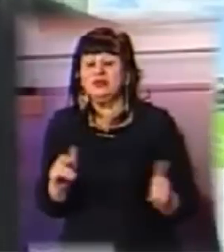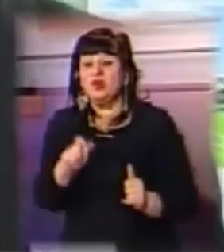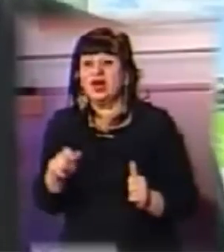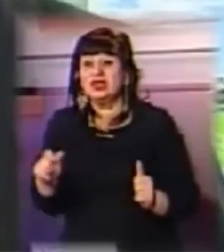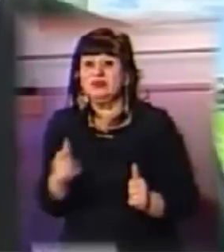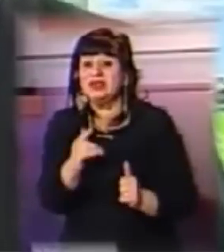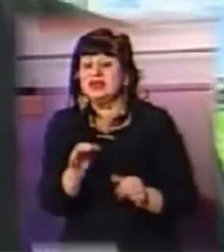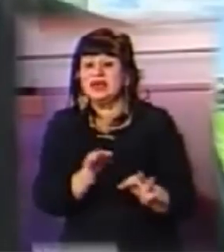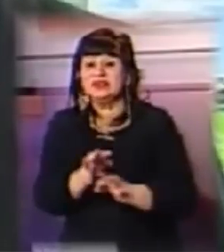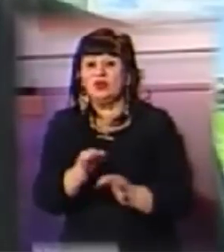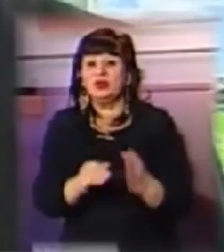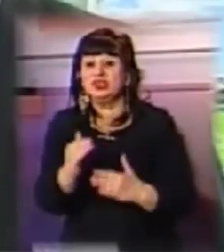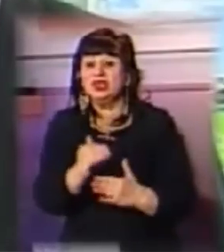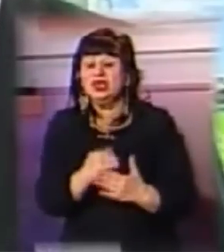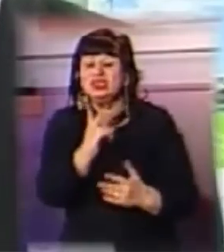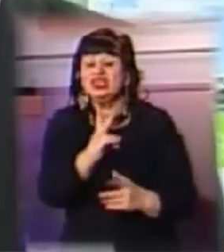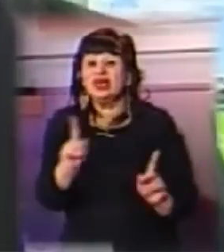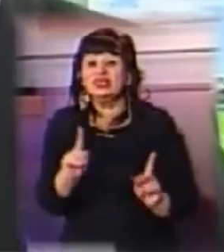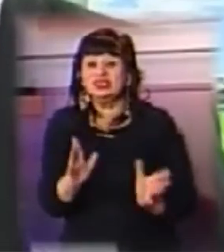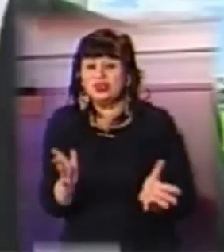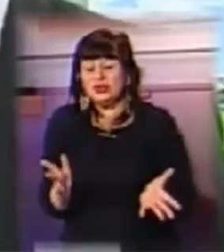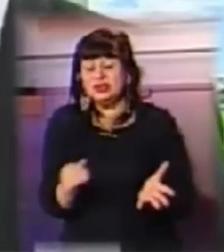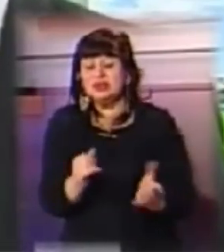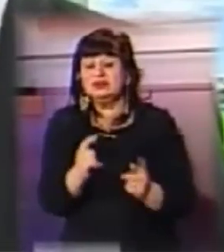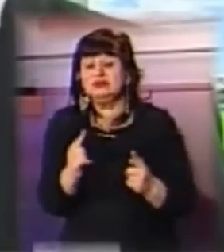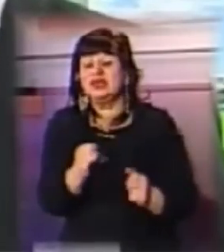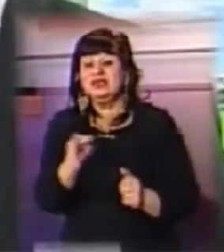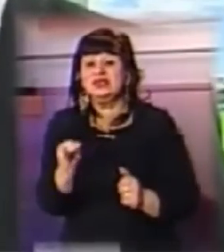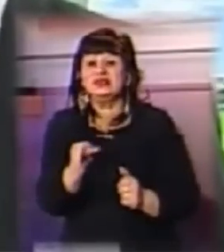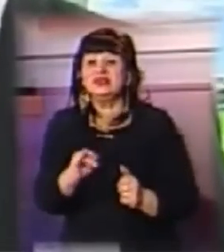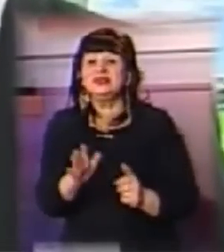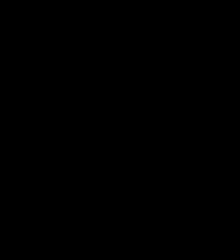და მათთან გასაუბრების შედეგად ჩანს, რომ ისინი დიდ დაინტერესებას გამოხატავენ აღნიშნული ინოვაციით.